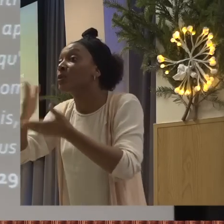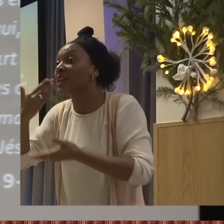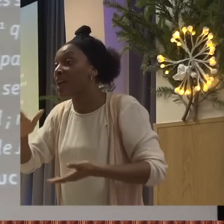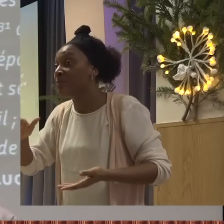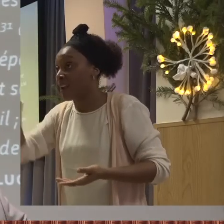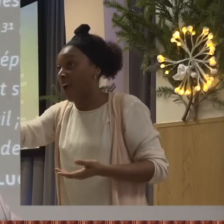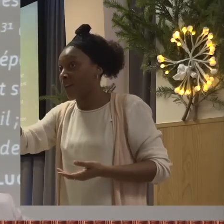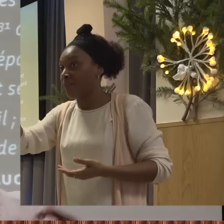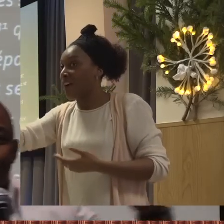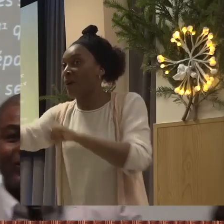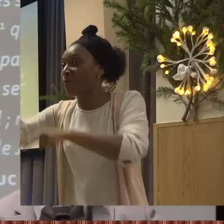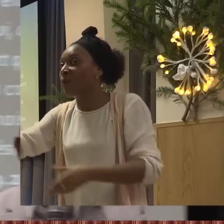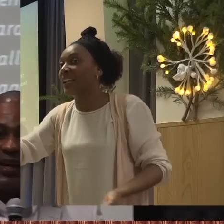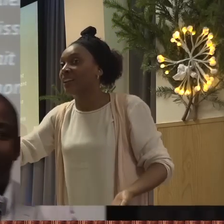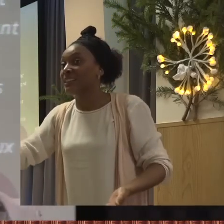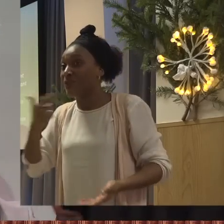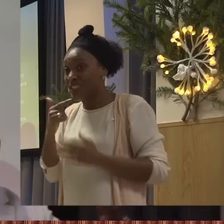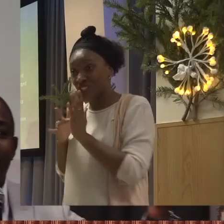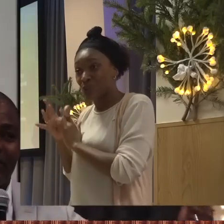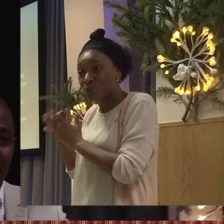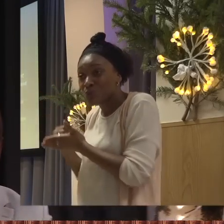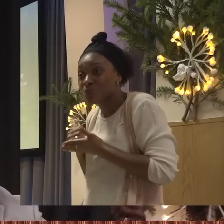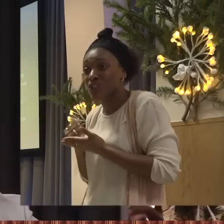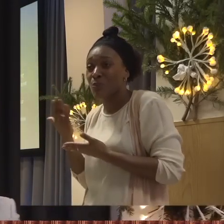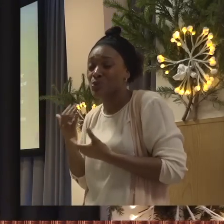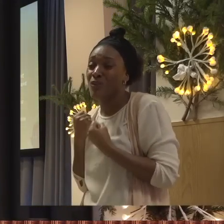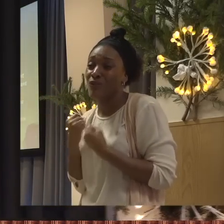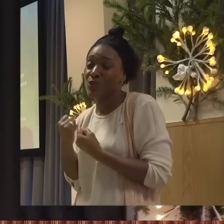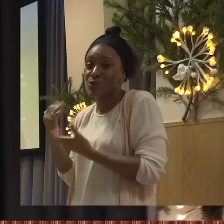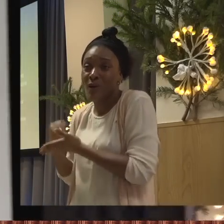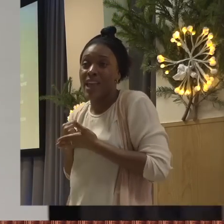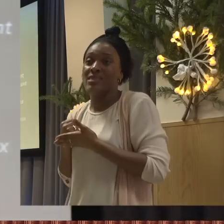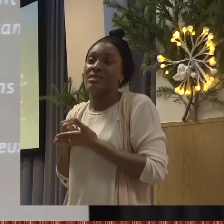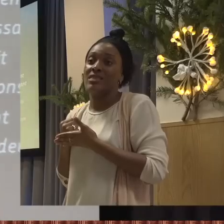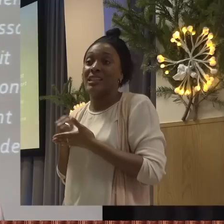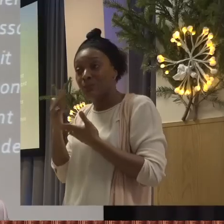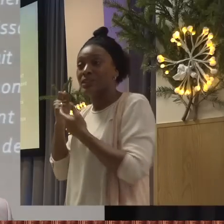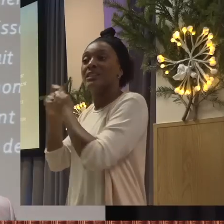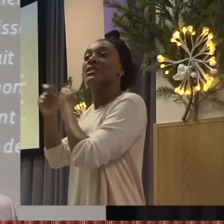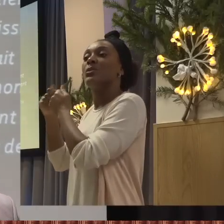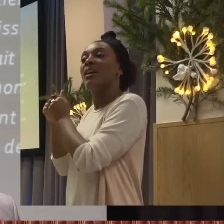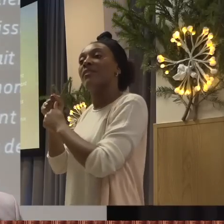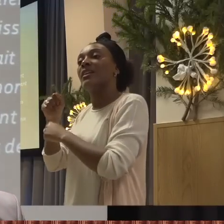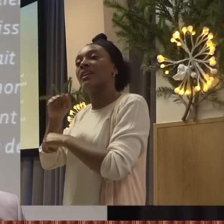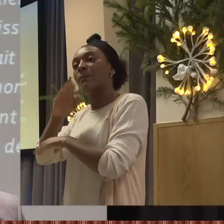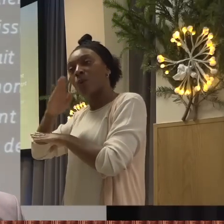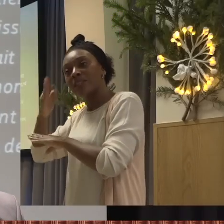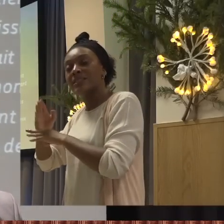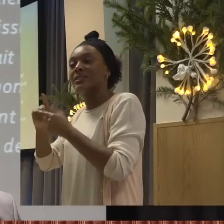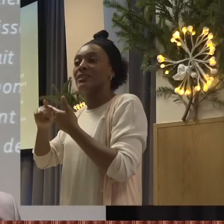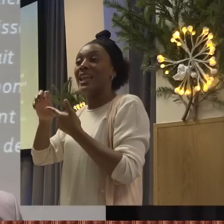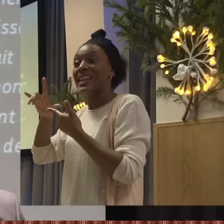Et là encore, il avait besoin d'un soutien. Il avait besoin d'une force, d'un soutien. Le soutien qu'il va obtenir auprès de ces hommes.